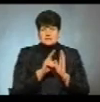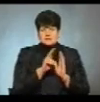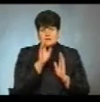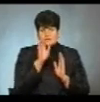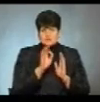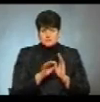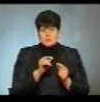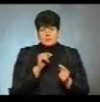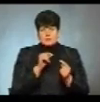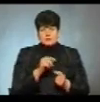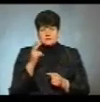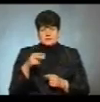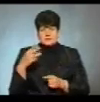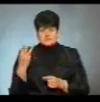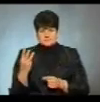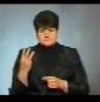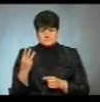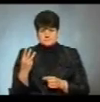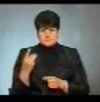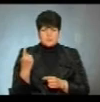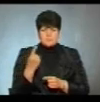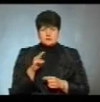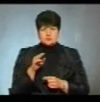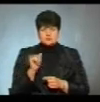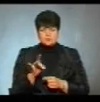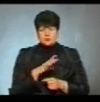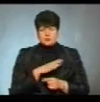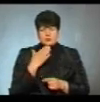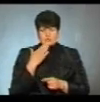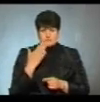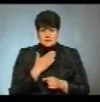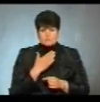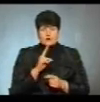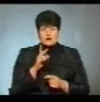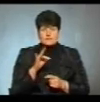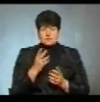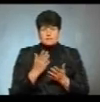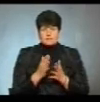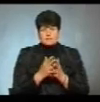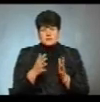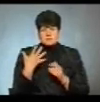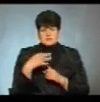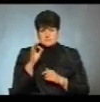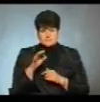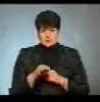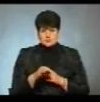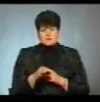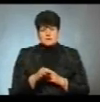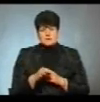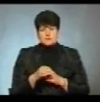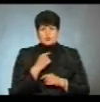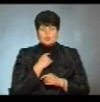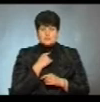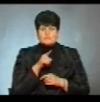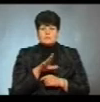62% проти 23% відповідно. Перший тур був останнім, бо Кравчук набрав більше 50% голосів виборців. Так він